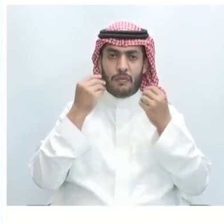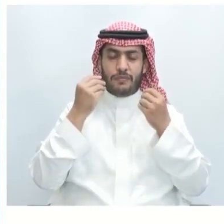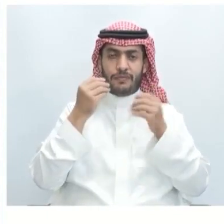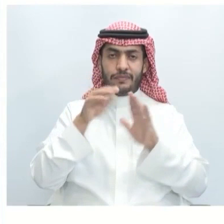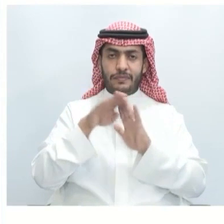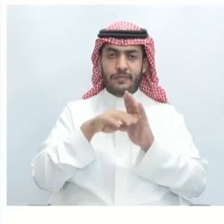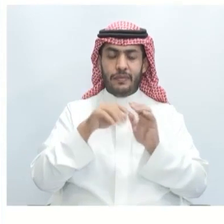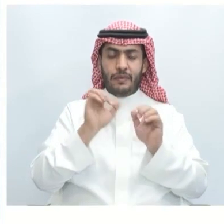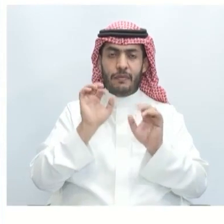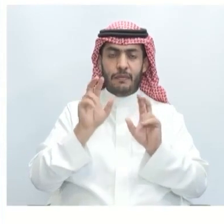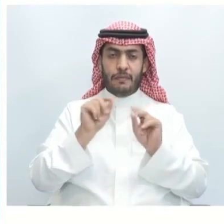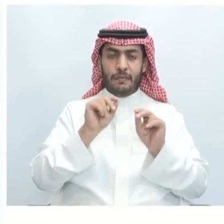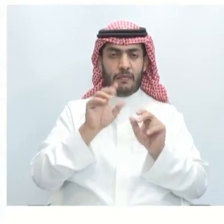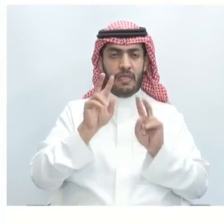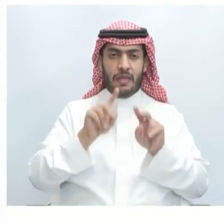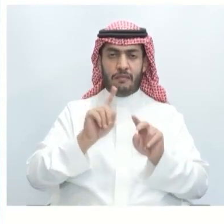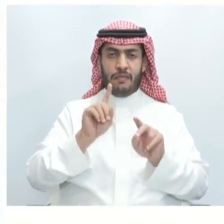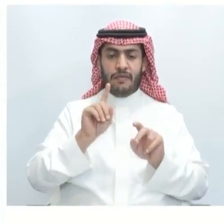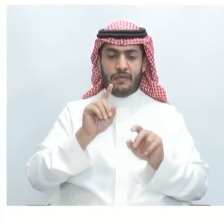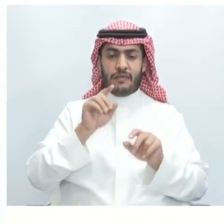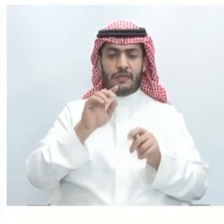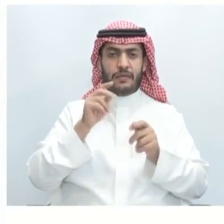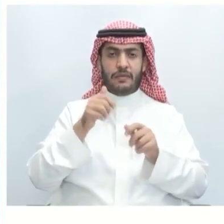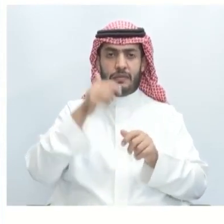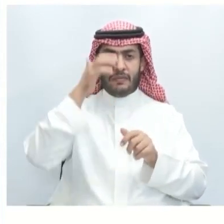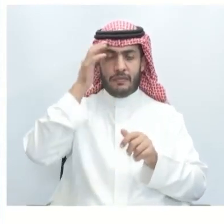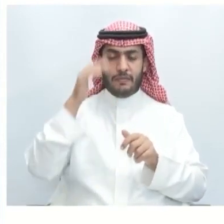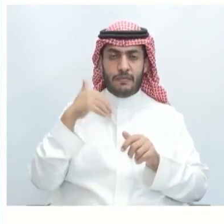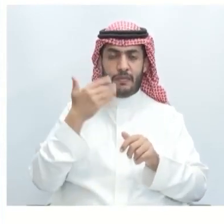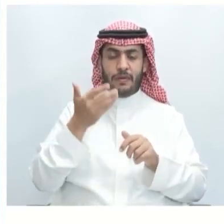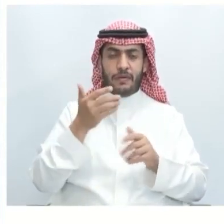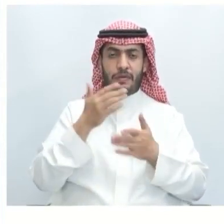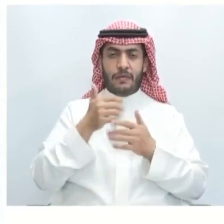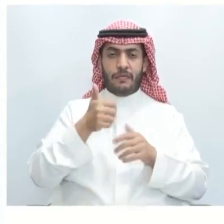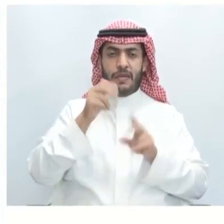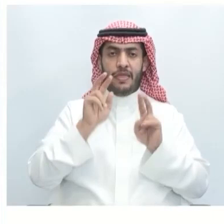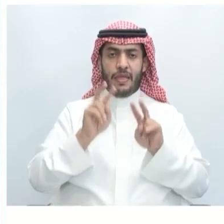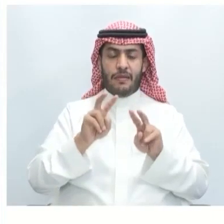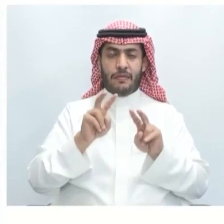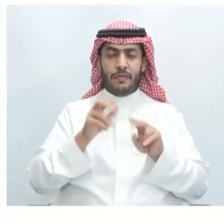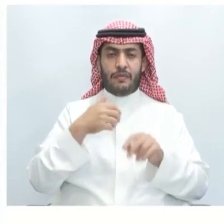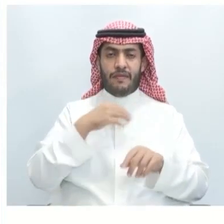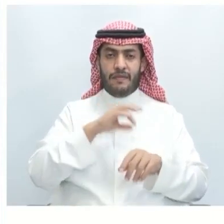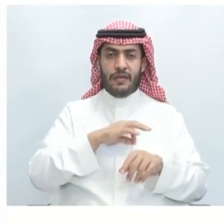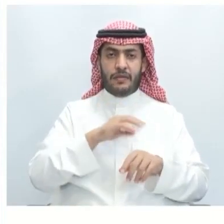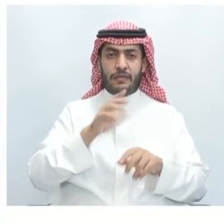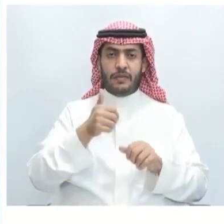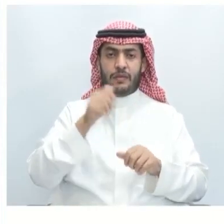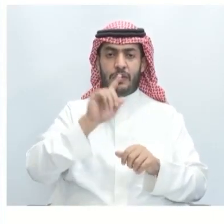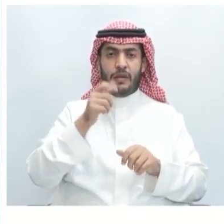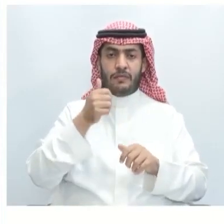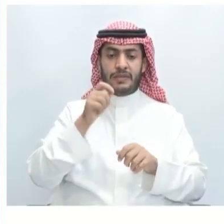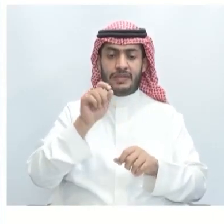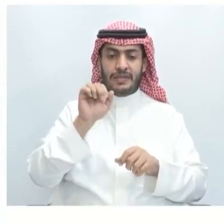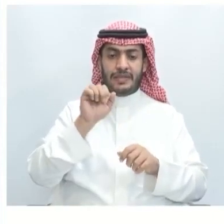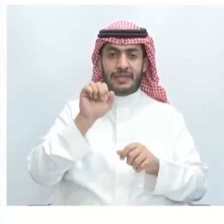بيانات معروفه ولن تتغير وبالتالي سيكون عبلنا عليها بحكم انها ثابته ونستفيد منها او لا يمكن لصانع